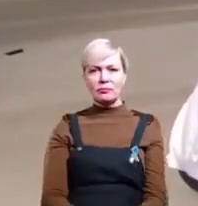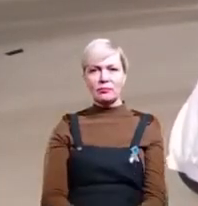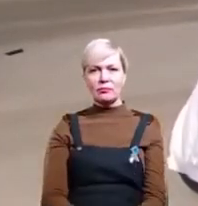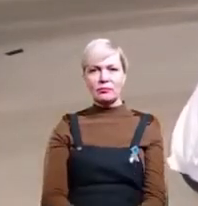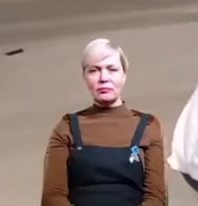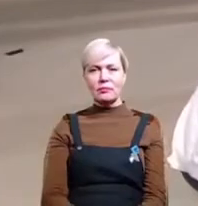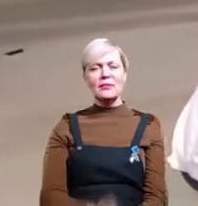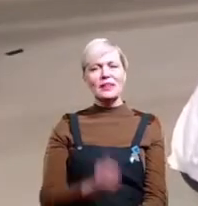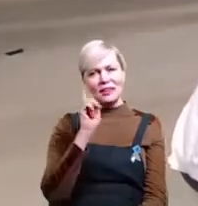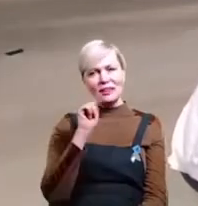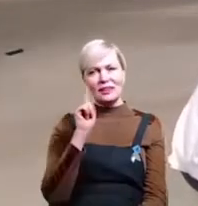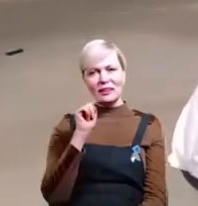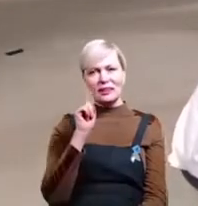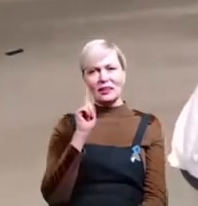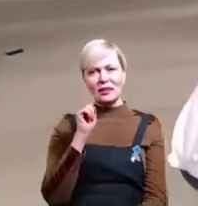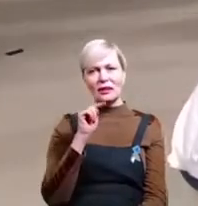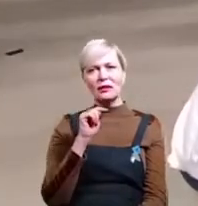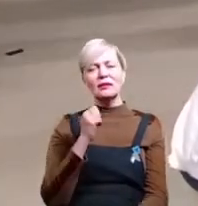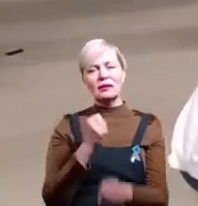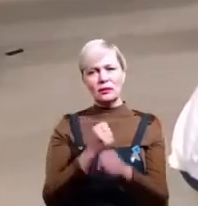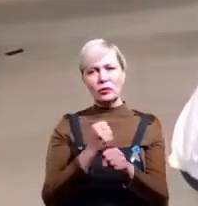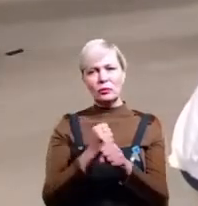Я знаю, мы его сделаем.